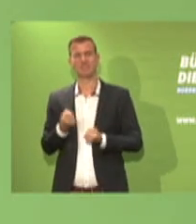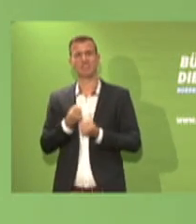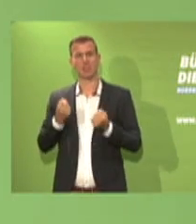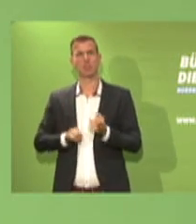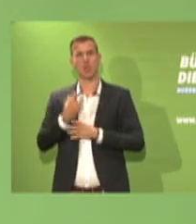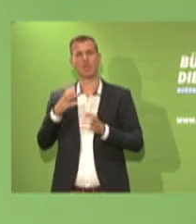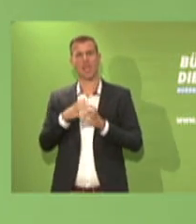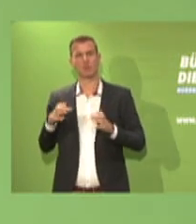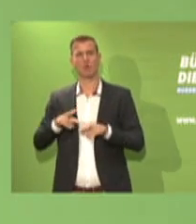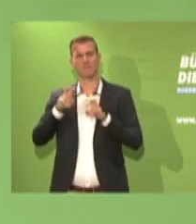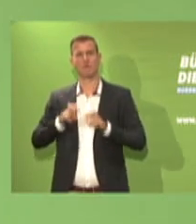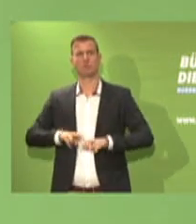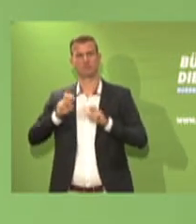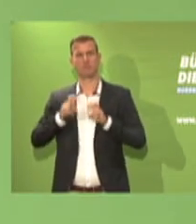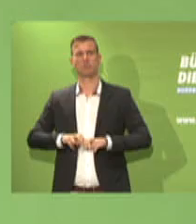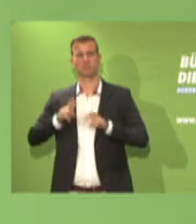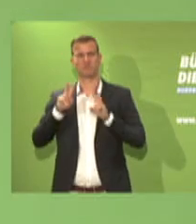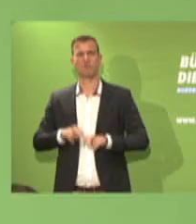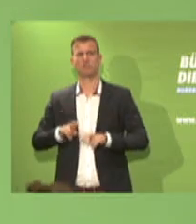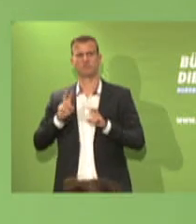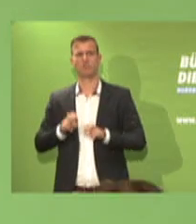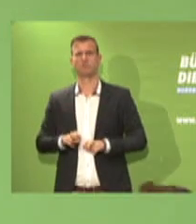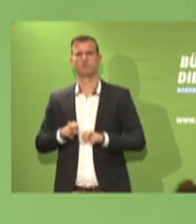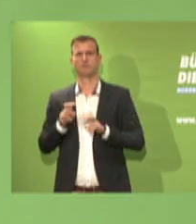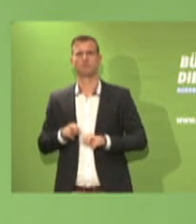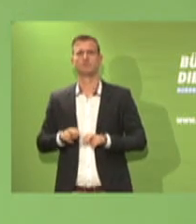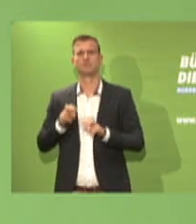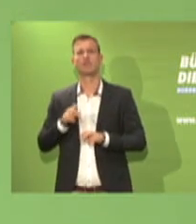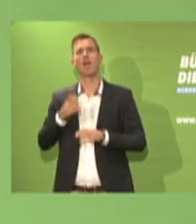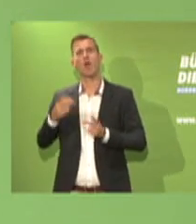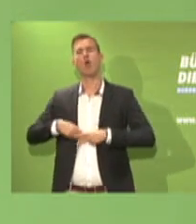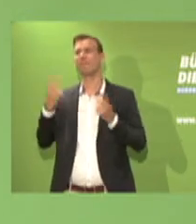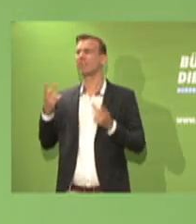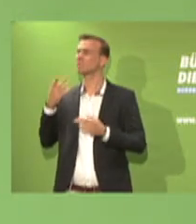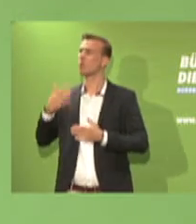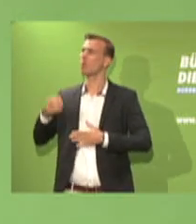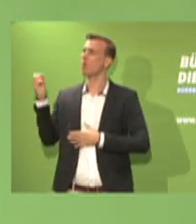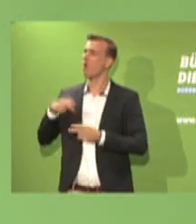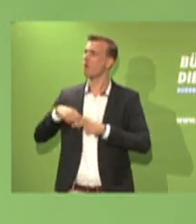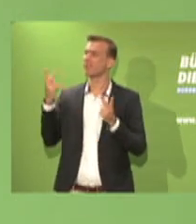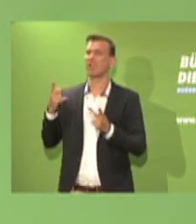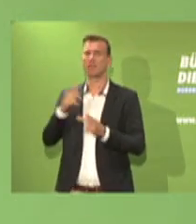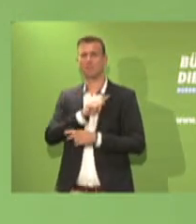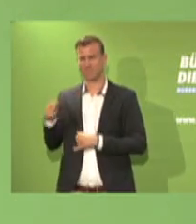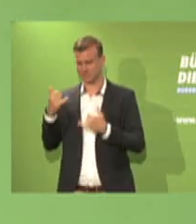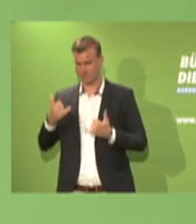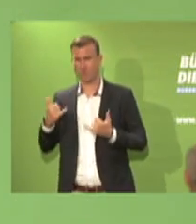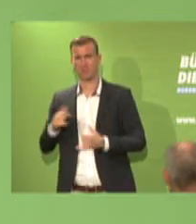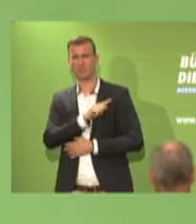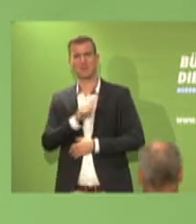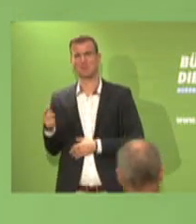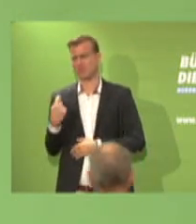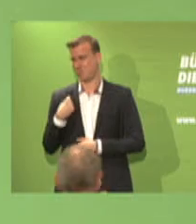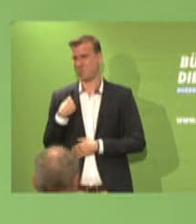Reaktoren betrieben. Man hat unbemerkt von der Öffentlichkeit, hinter dem Licht der Öffentlichkeit, bis heute, bis in